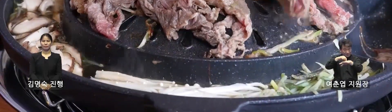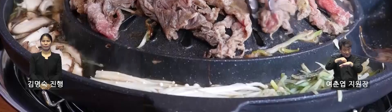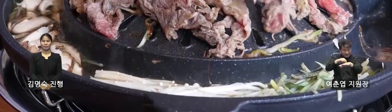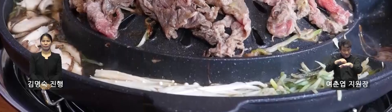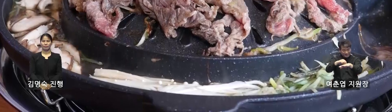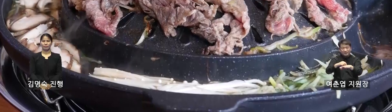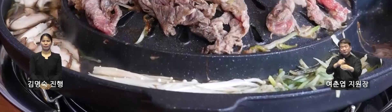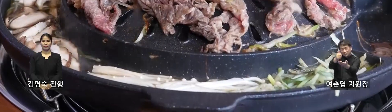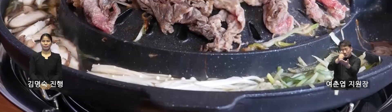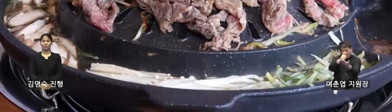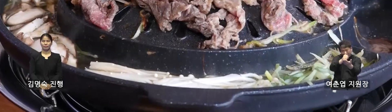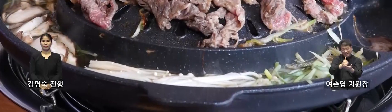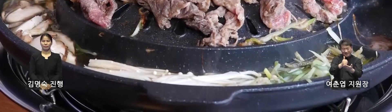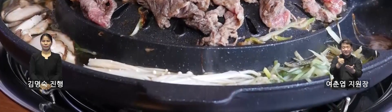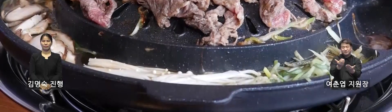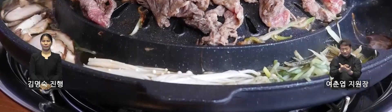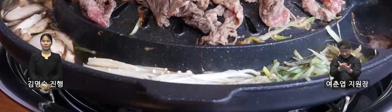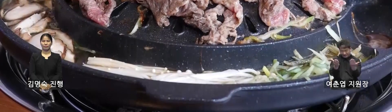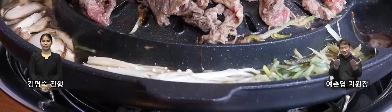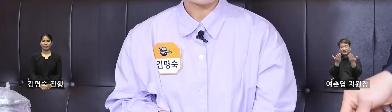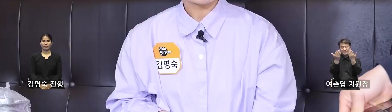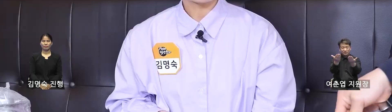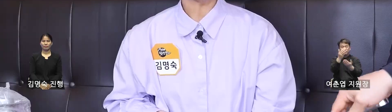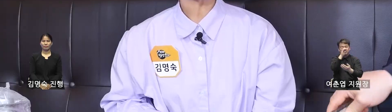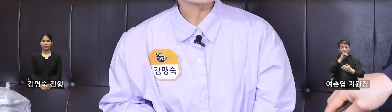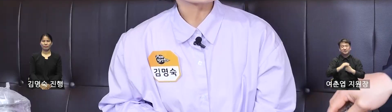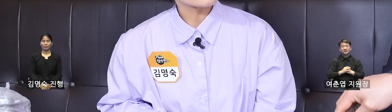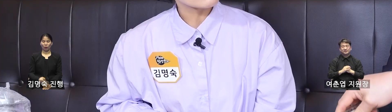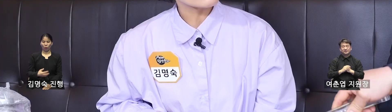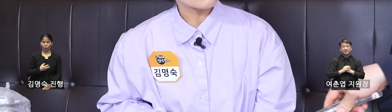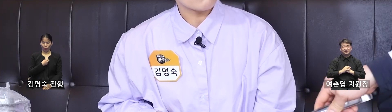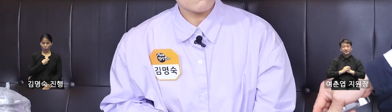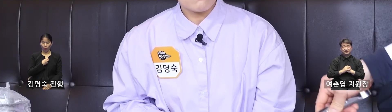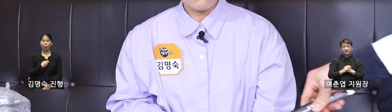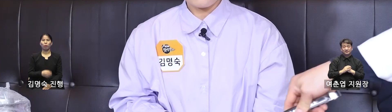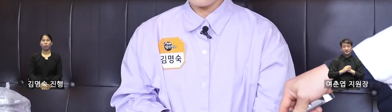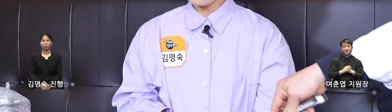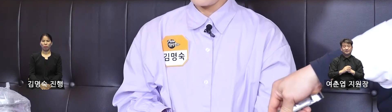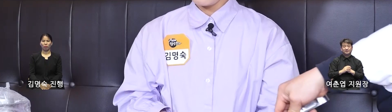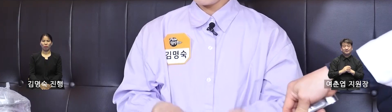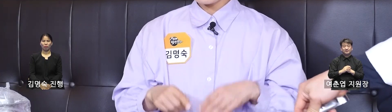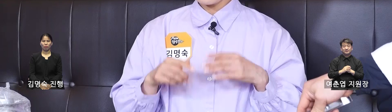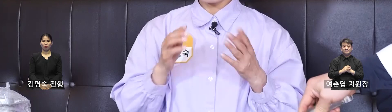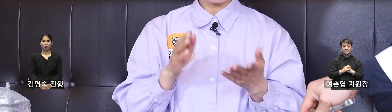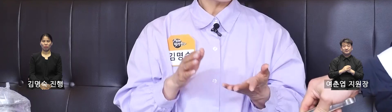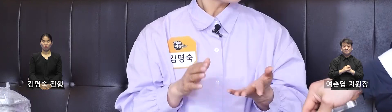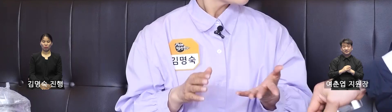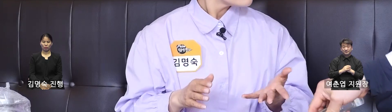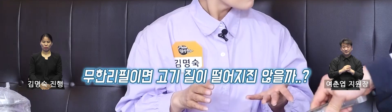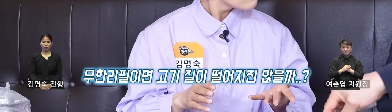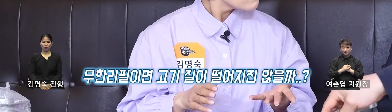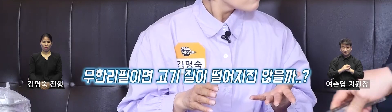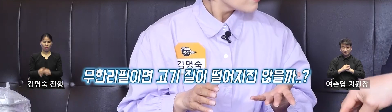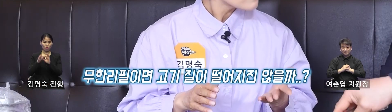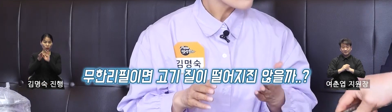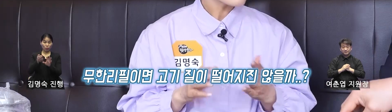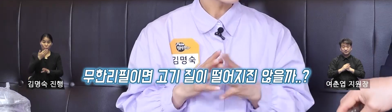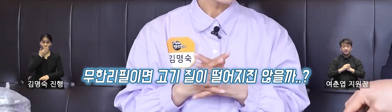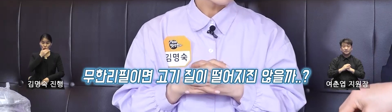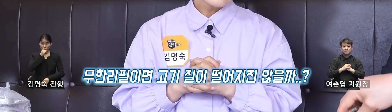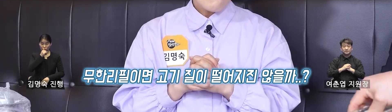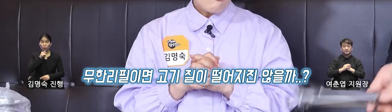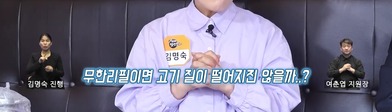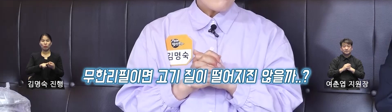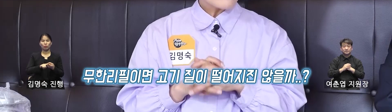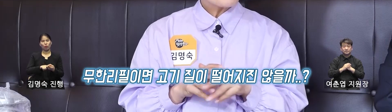네, 저렴한 고 저렴하게끔 네. 깜짝 놀랐어요. 그래서 그러니까 무한리필이라고 해서